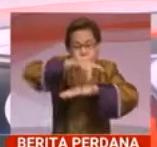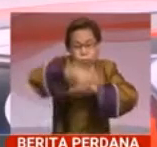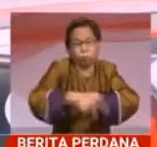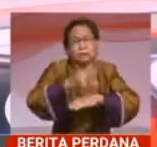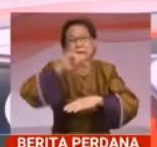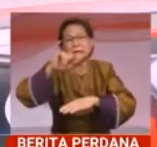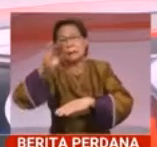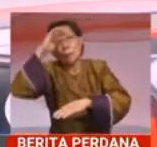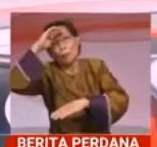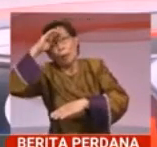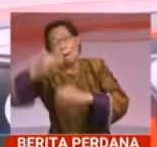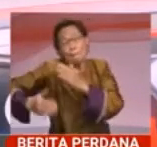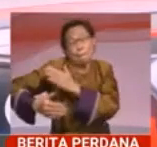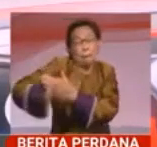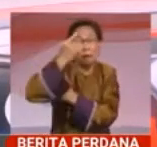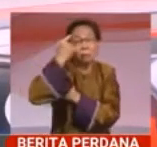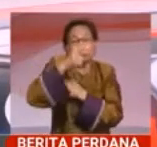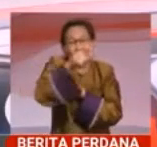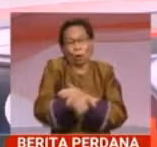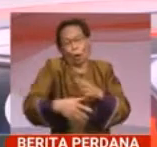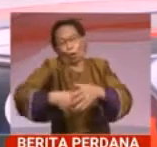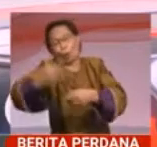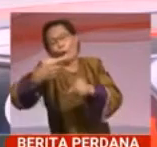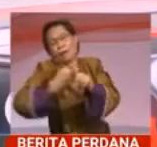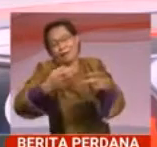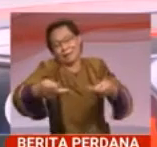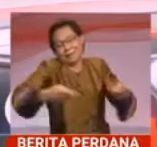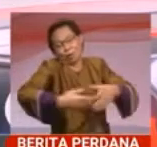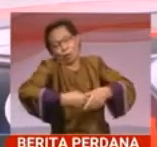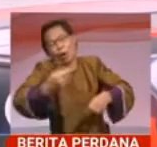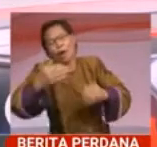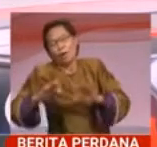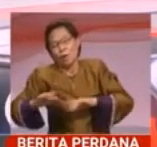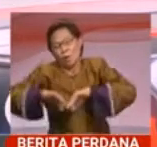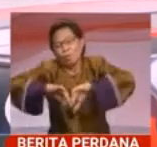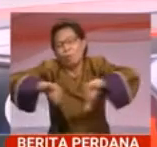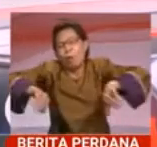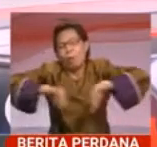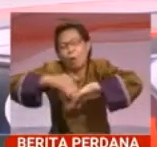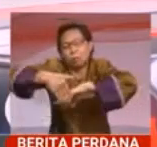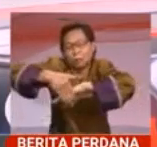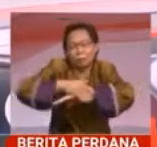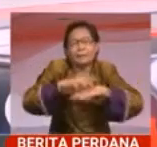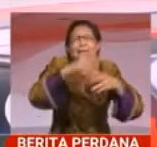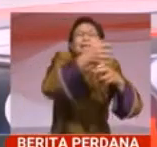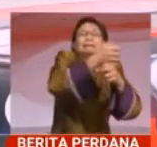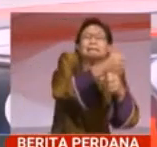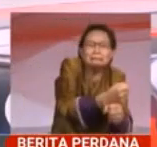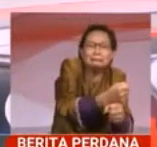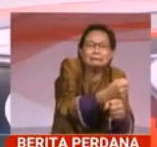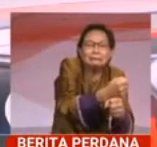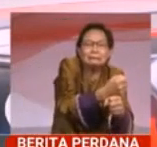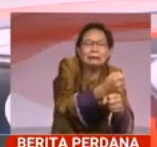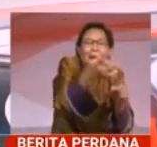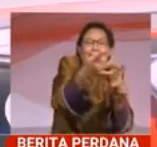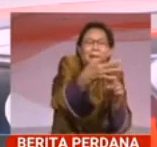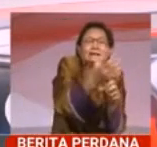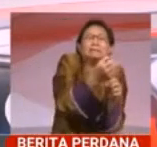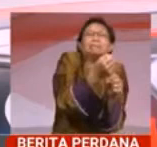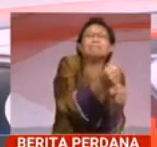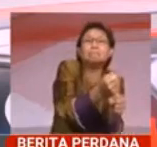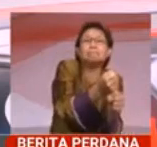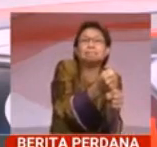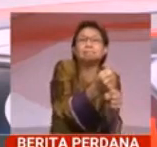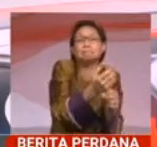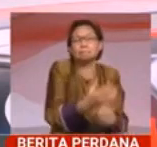Joko baru pagi tadi mangsa percaya keluar daripada kereta sebelum berenang ke tebing laut dan berpaut pada sebatang besi